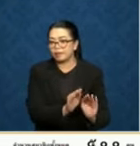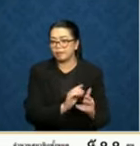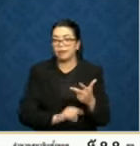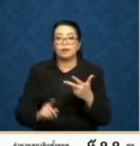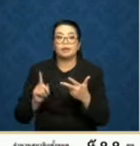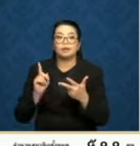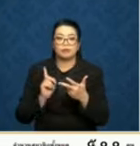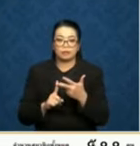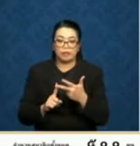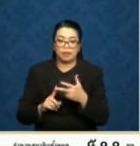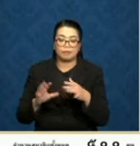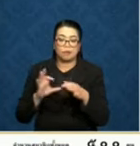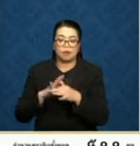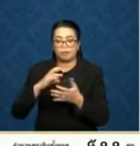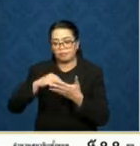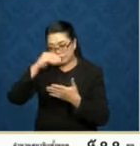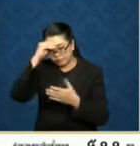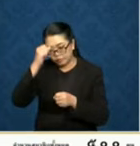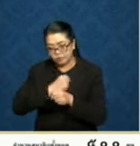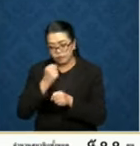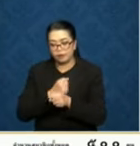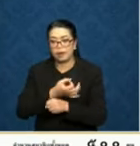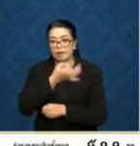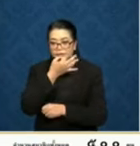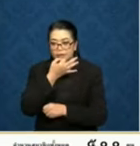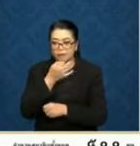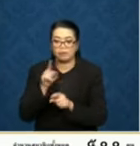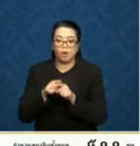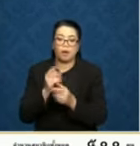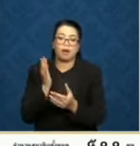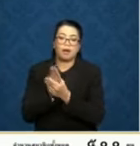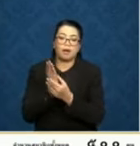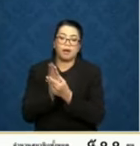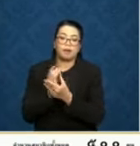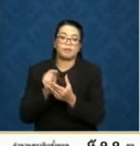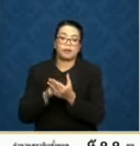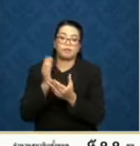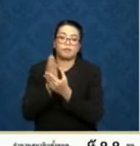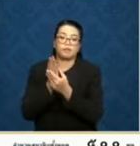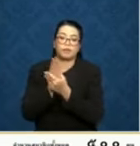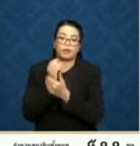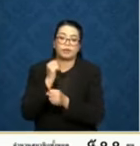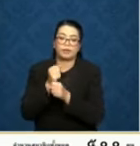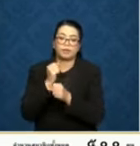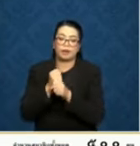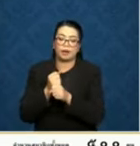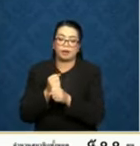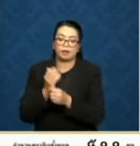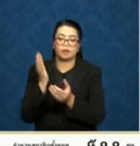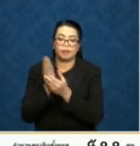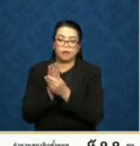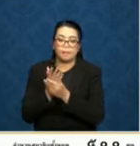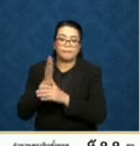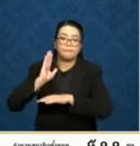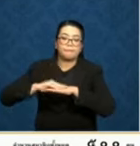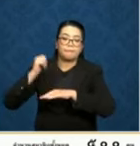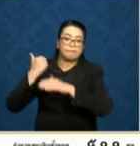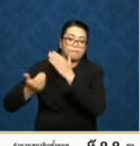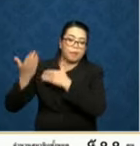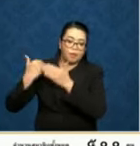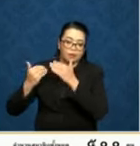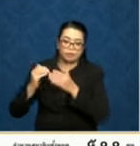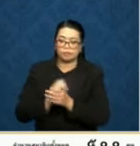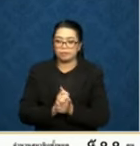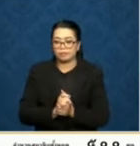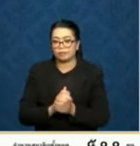าวุทางปัญาให้กับลูกหลานของพวกเรา คือระบบ Portfolio Application ผมคออนิญาตนำเสนอไปทีละประเด็ทีละปเด็นครับ